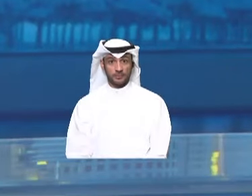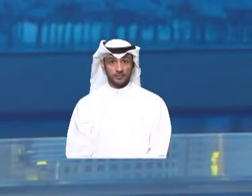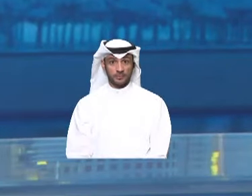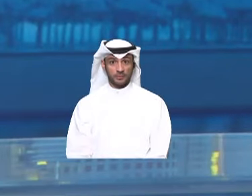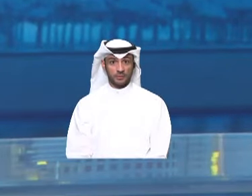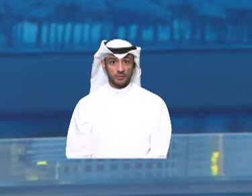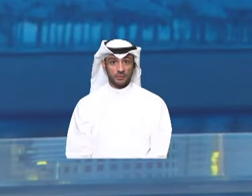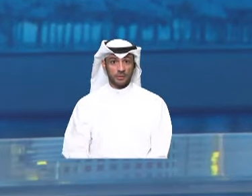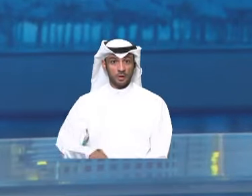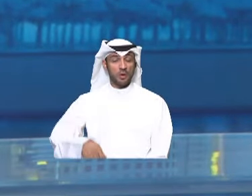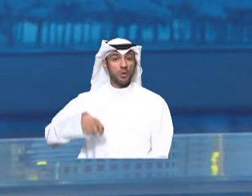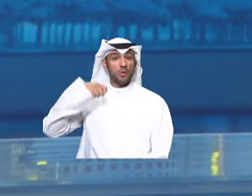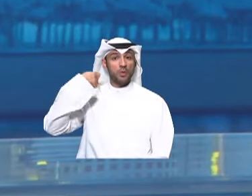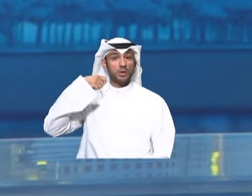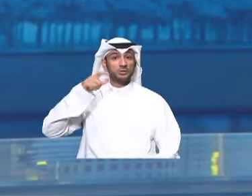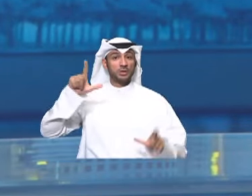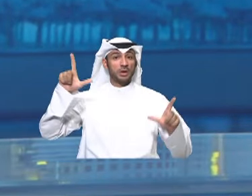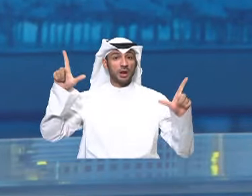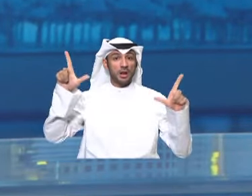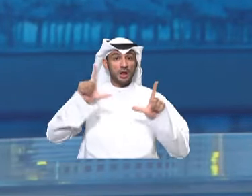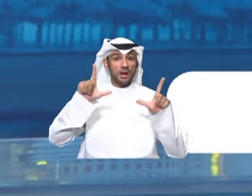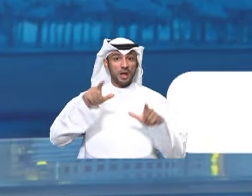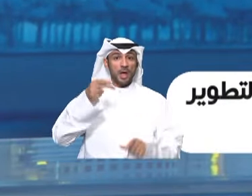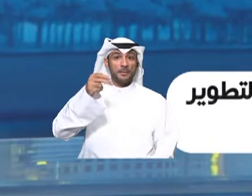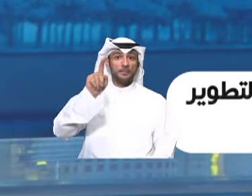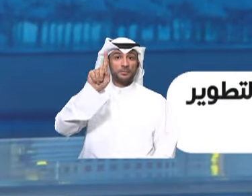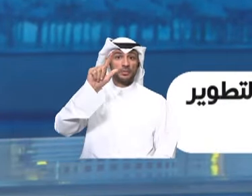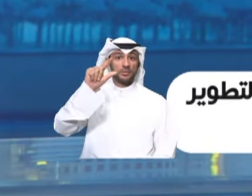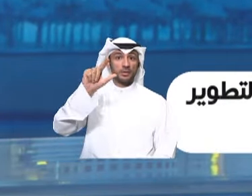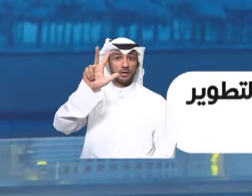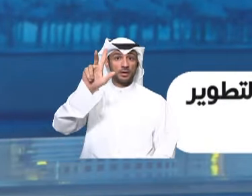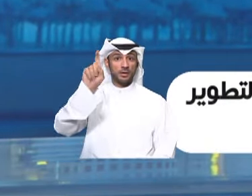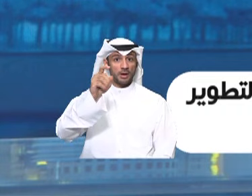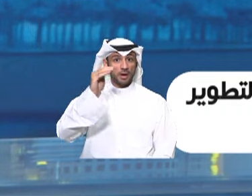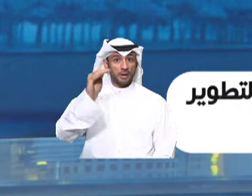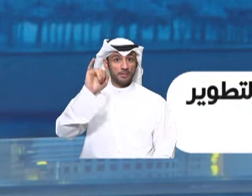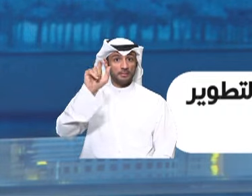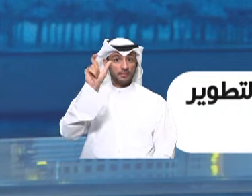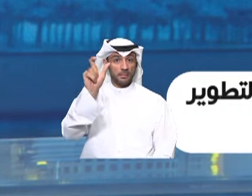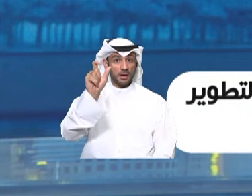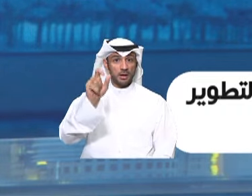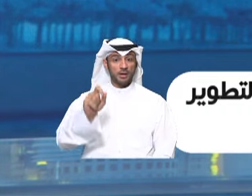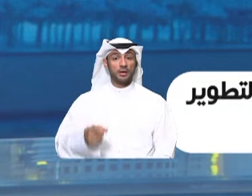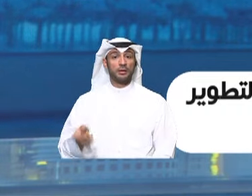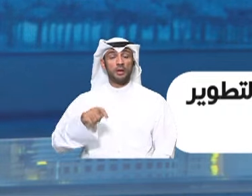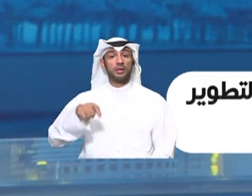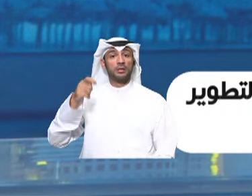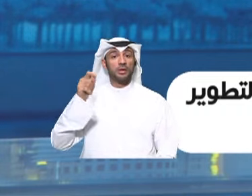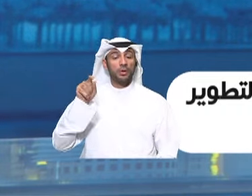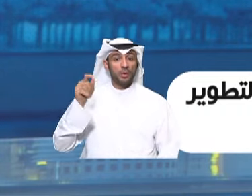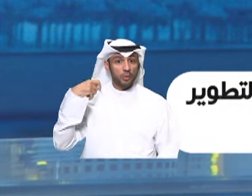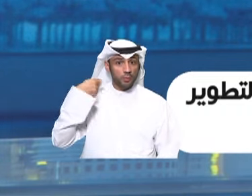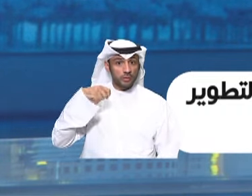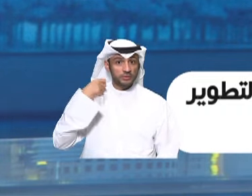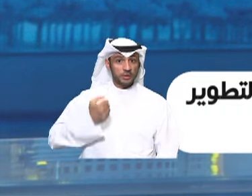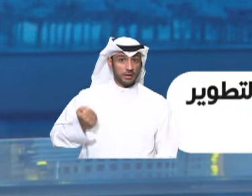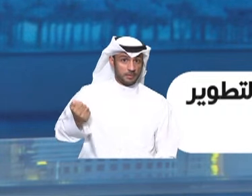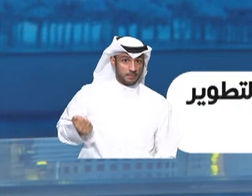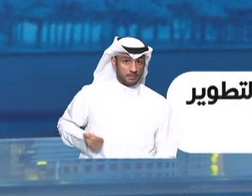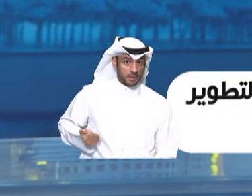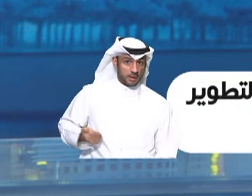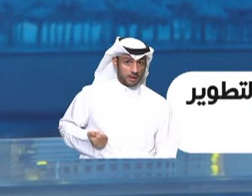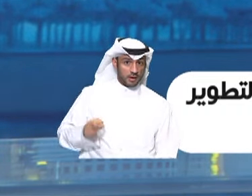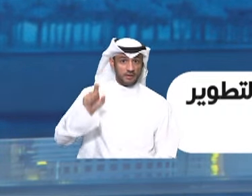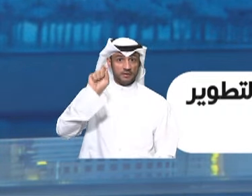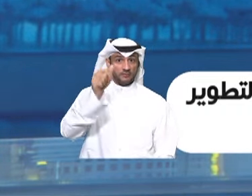وقع وزير الإعلام والثقافة عبد الرحمن المطيري ووزيرة السياحة البحرينية فاطمة الصيرفي البرنامج التنفيذي